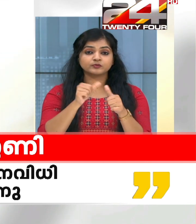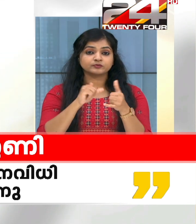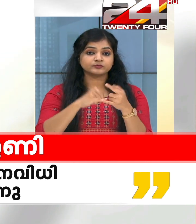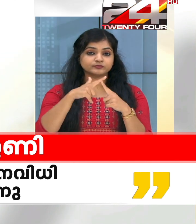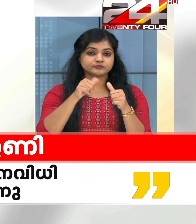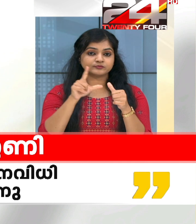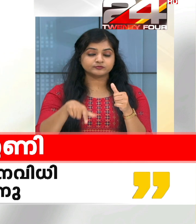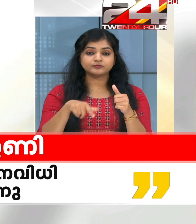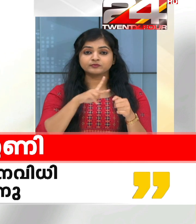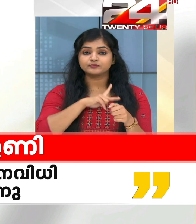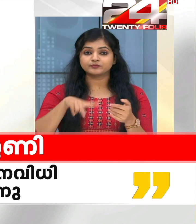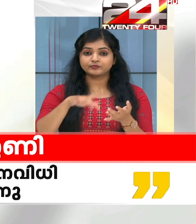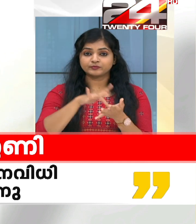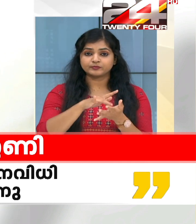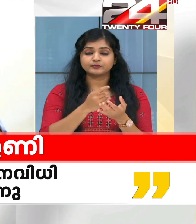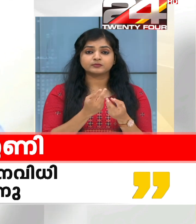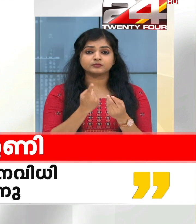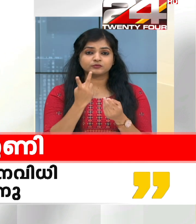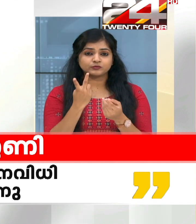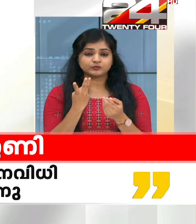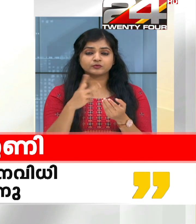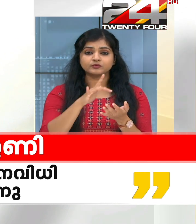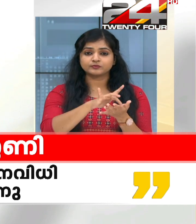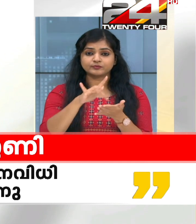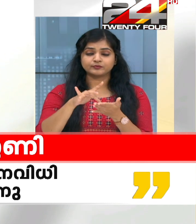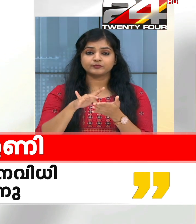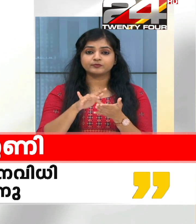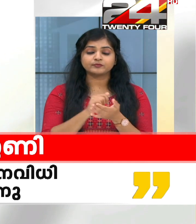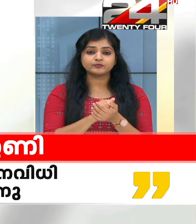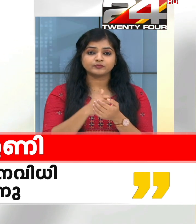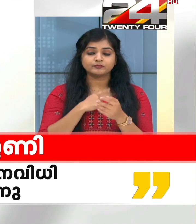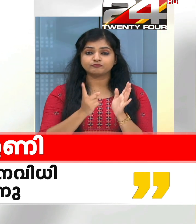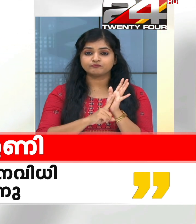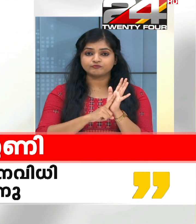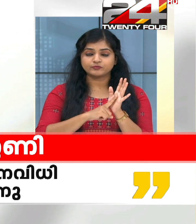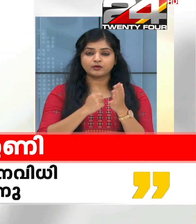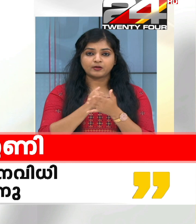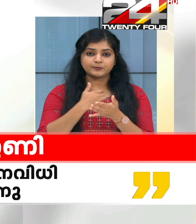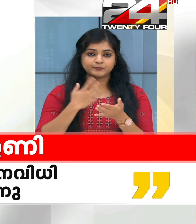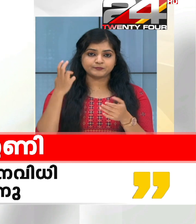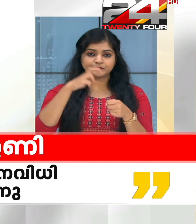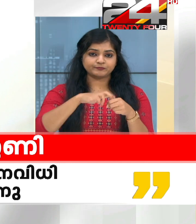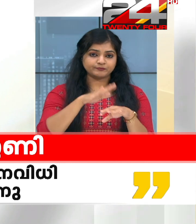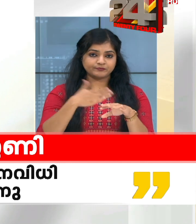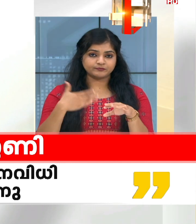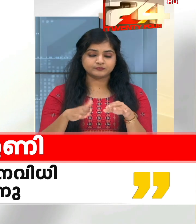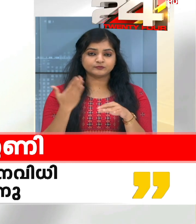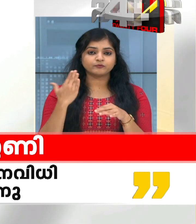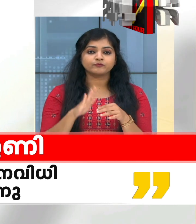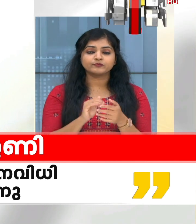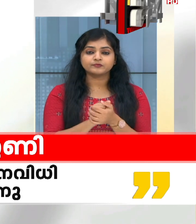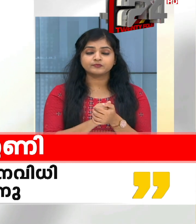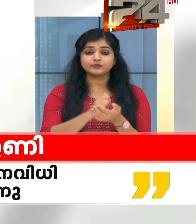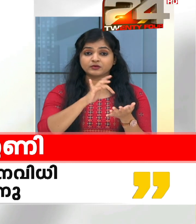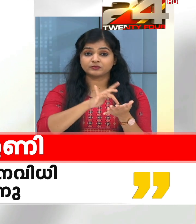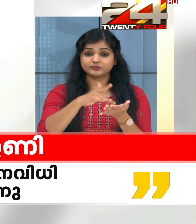അവിടുത്തെ ഒരു 2-3 കോൺസ്റ്റിറ്റുവൻസിയിലാണ് എന്നെ പ്രചരണത്തിനായി അയച്ചത്. അപ്പോൾ അവിടുത്തെ ആ